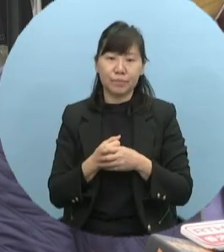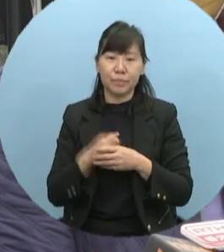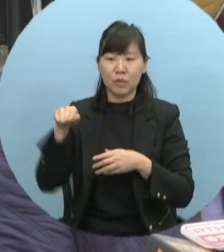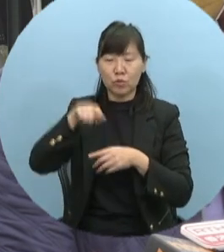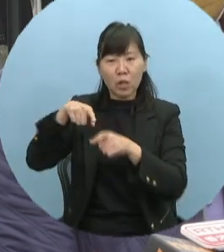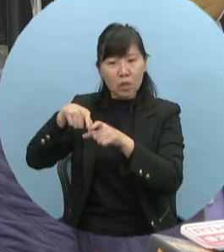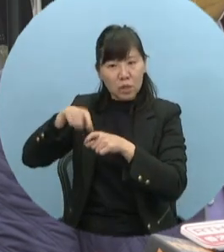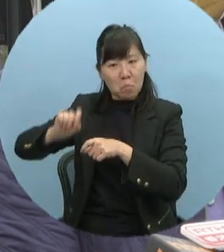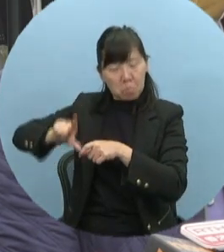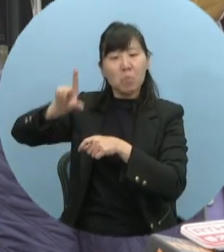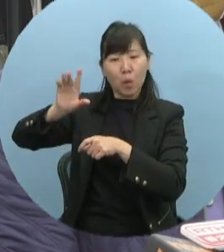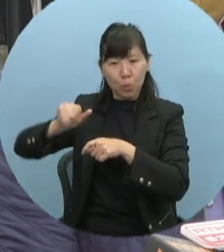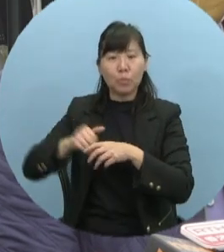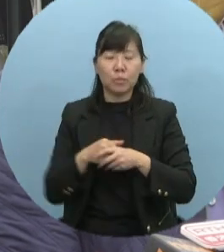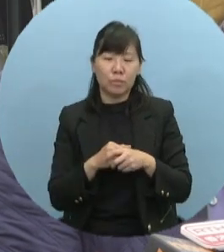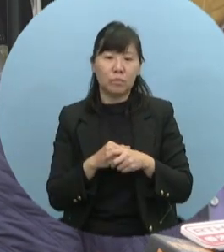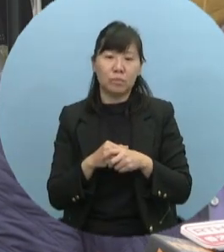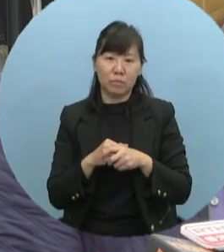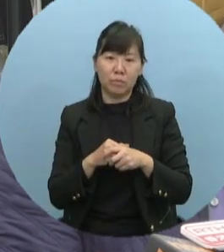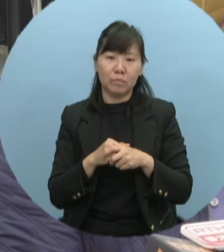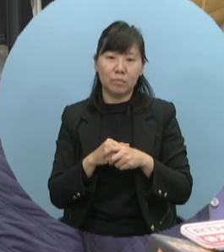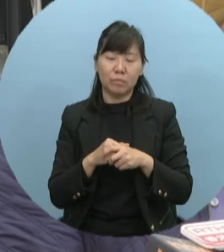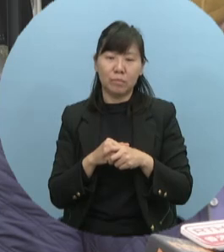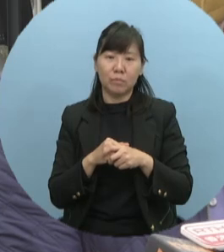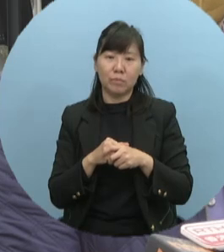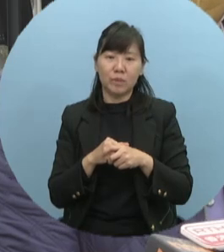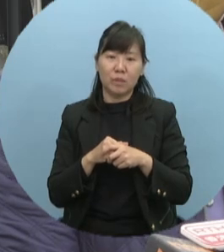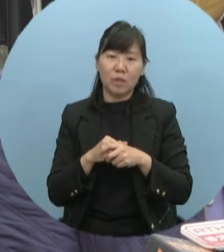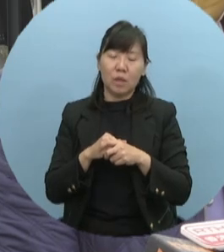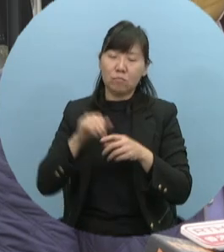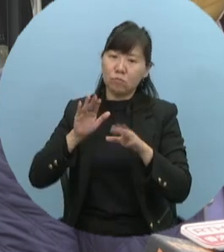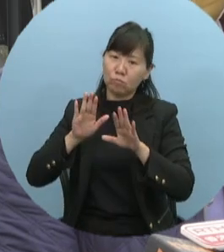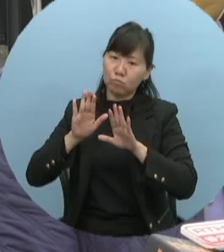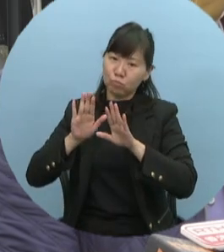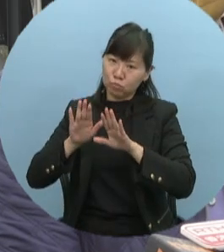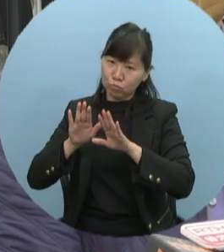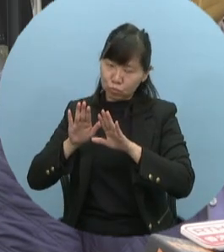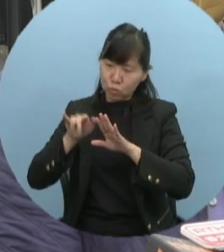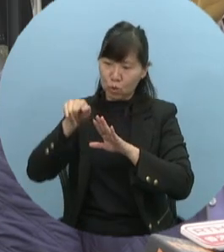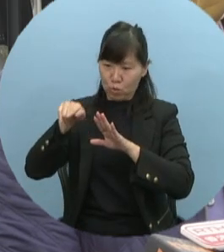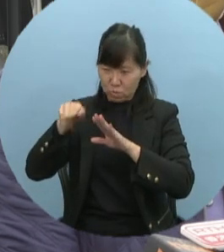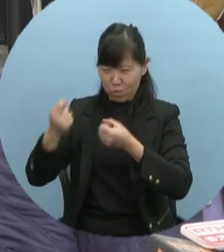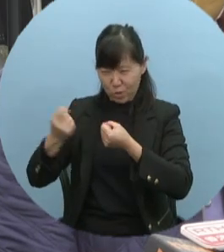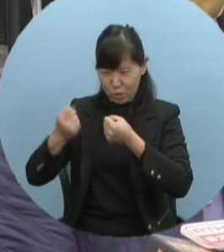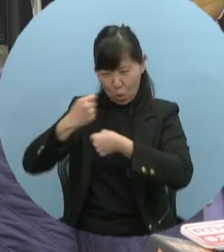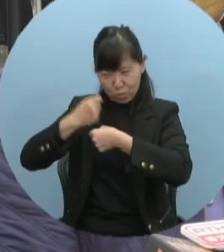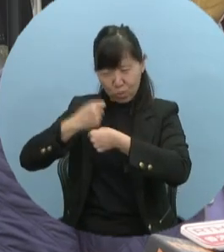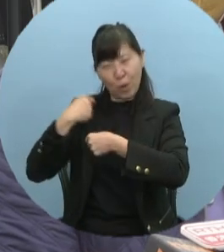哋嘅收入可以增長翻，亦都可以減少翻長時間工作嘅疲